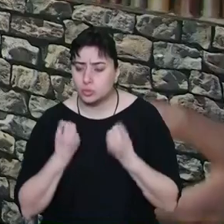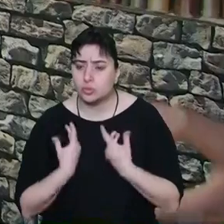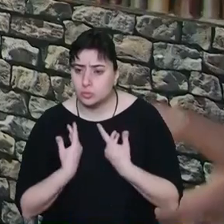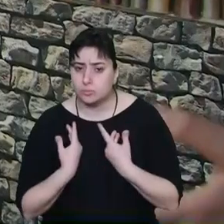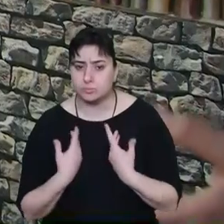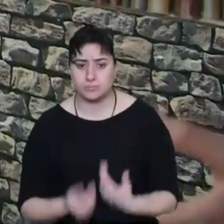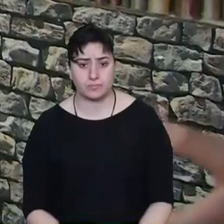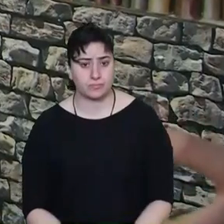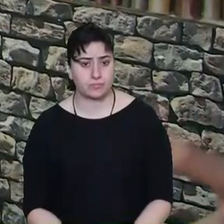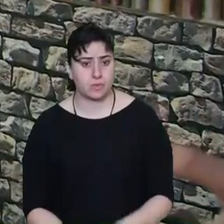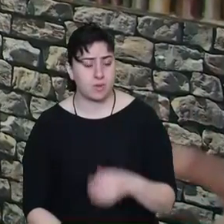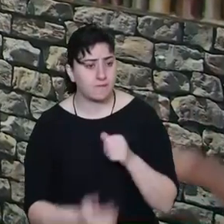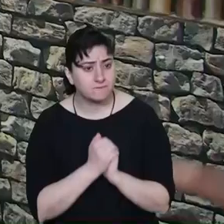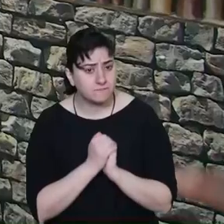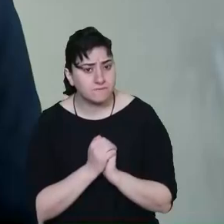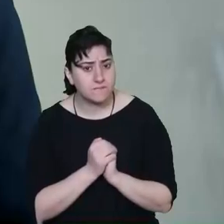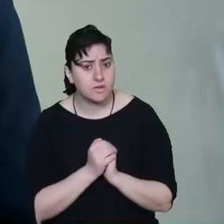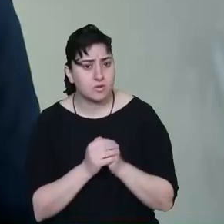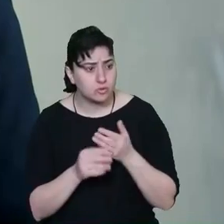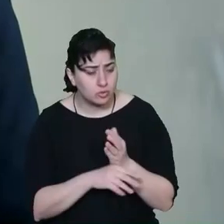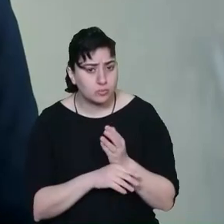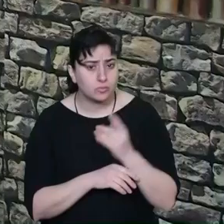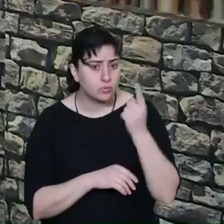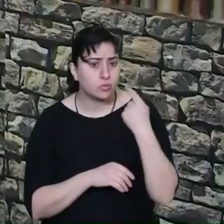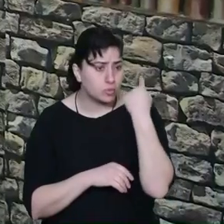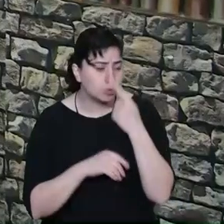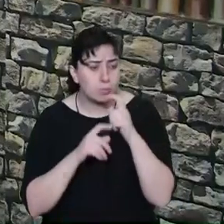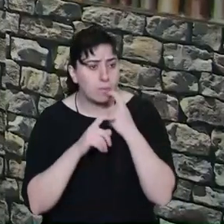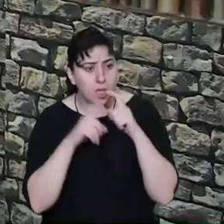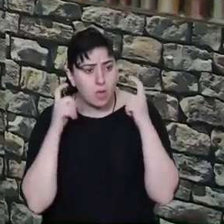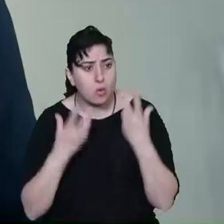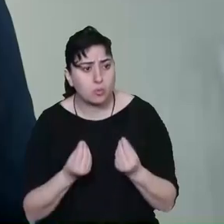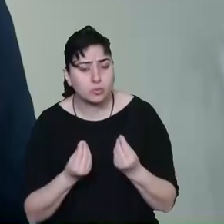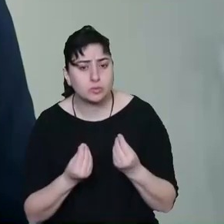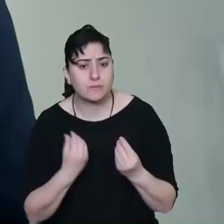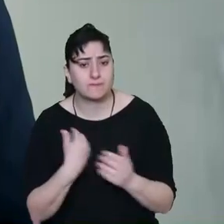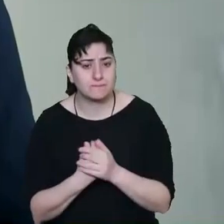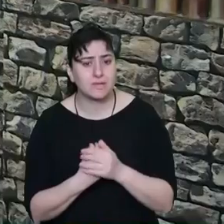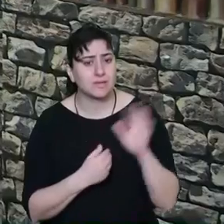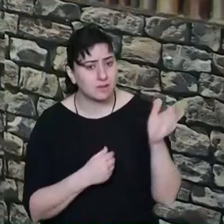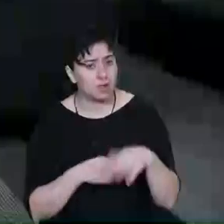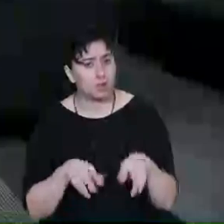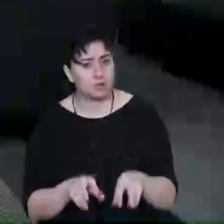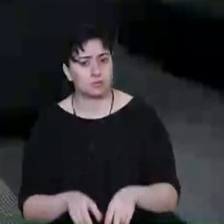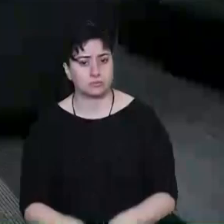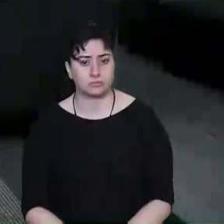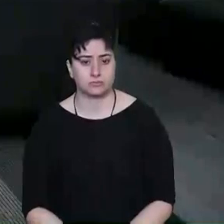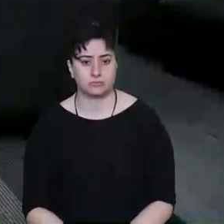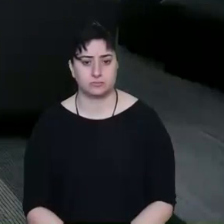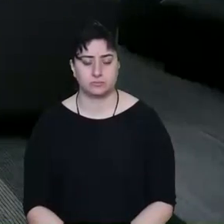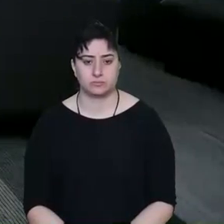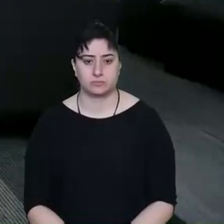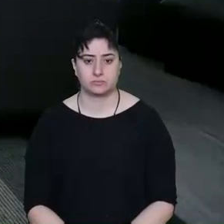ölüyordum. Ay vallahi yüzün de bembeyaz olmuş senin. Gel, gel şöyle bir otur. Masanın